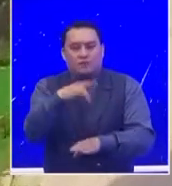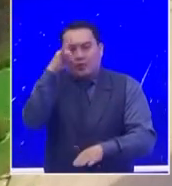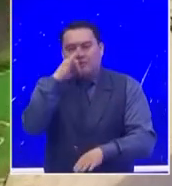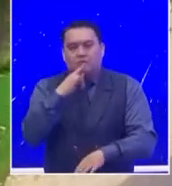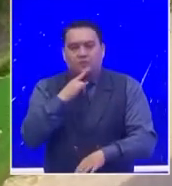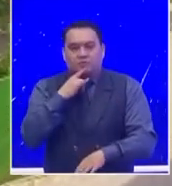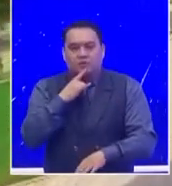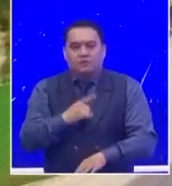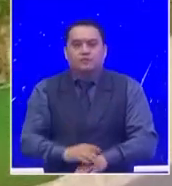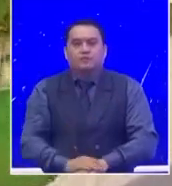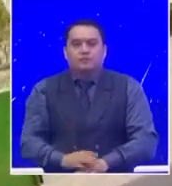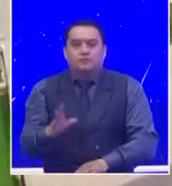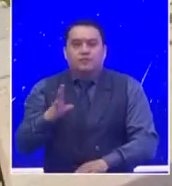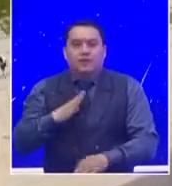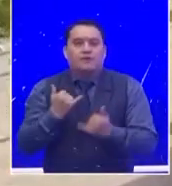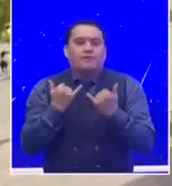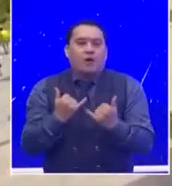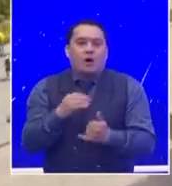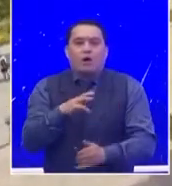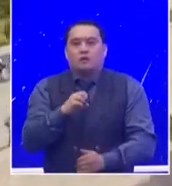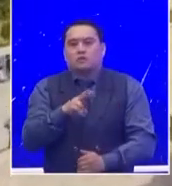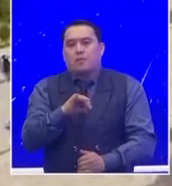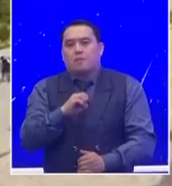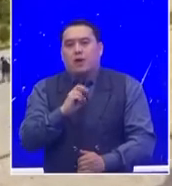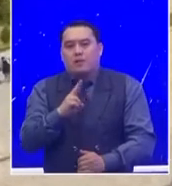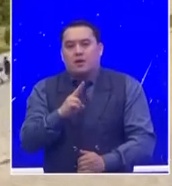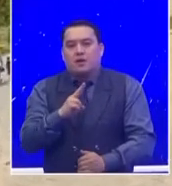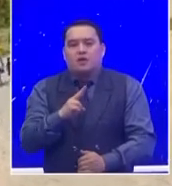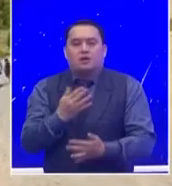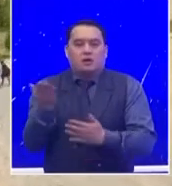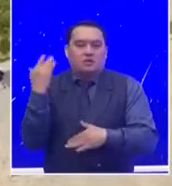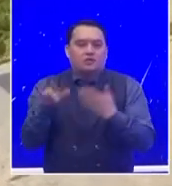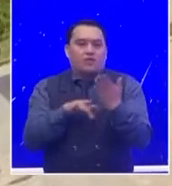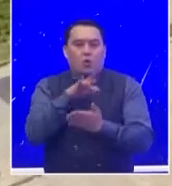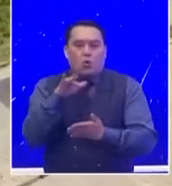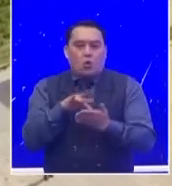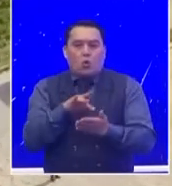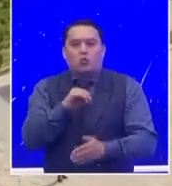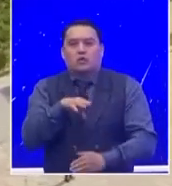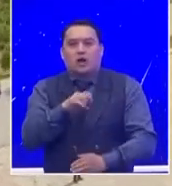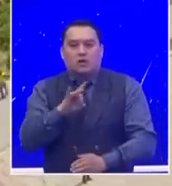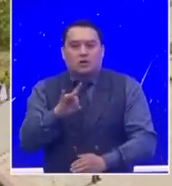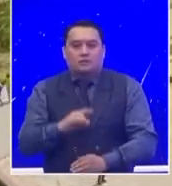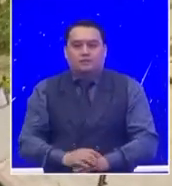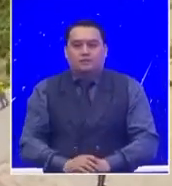объекты Туркестанской области, в их числе мавзолей Арстамбаб и древнее городище Отрар.